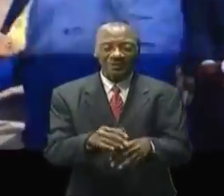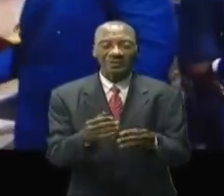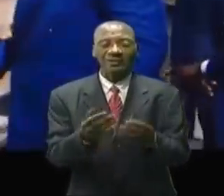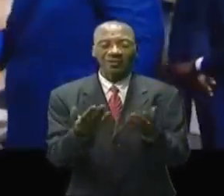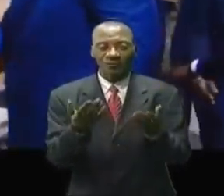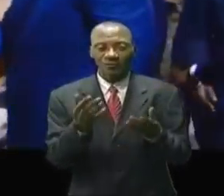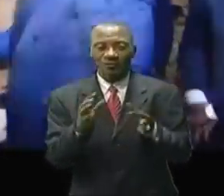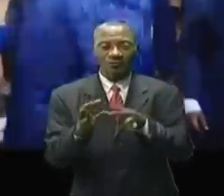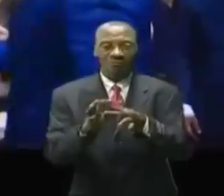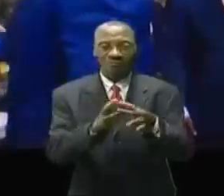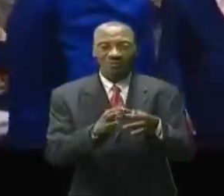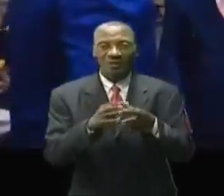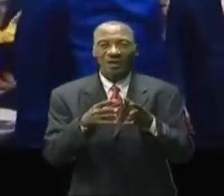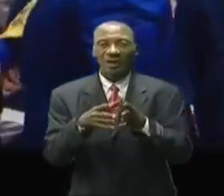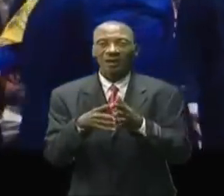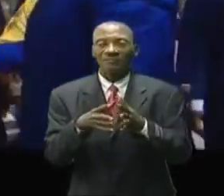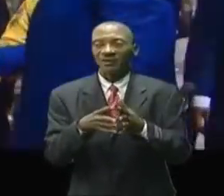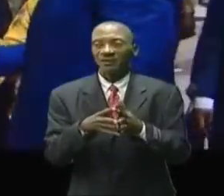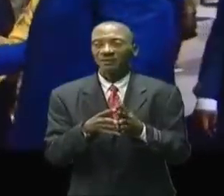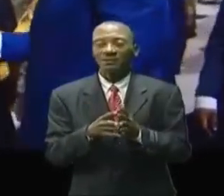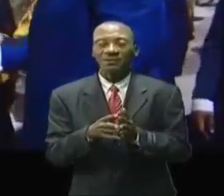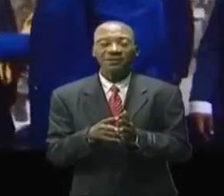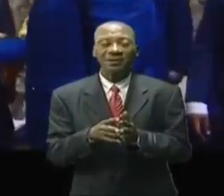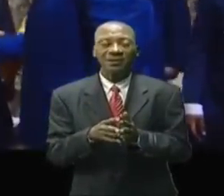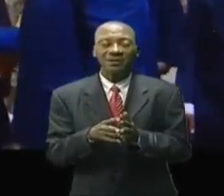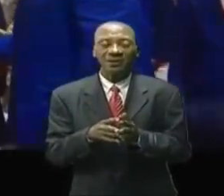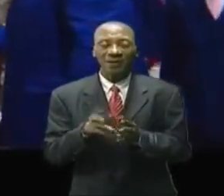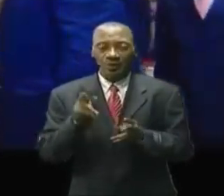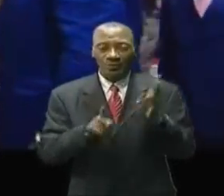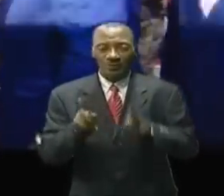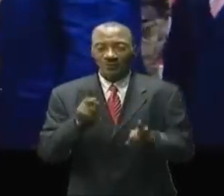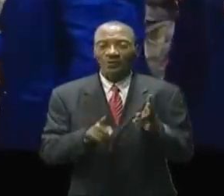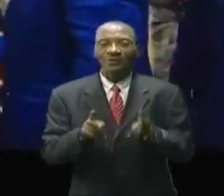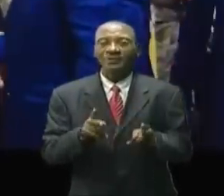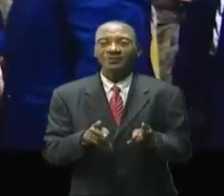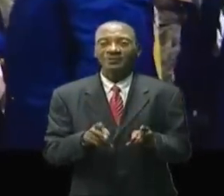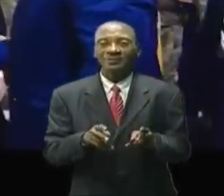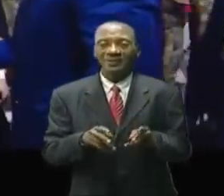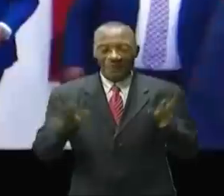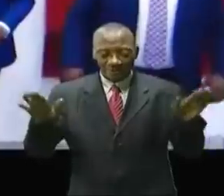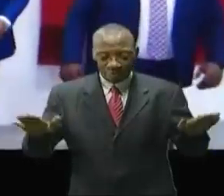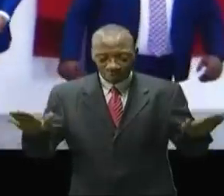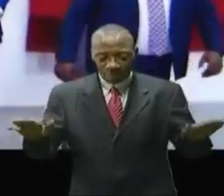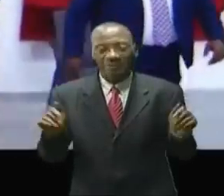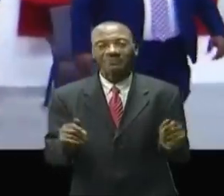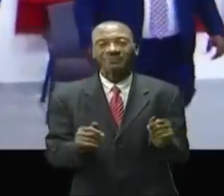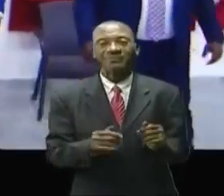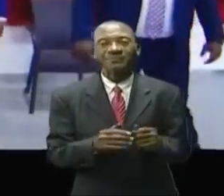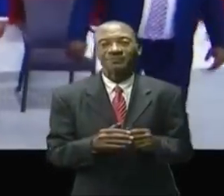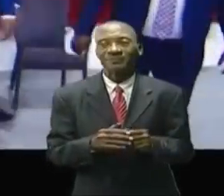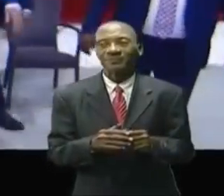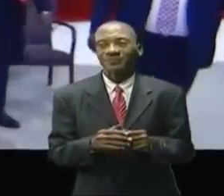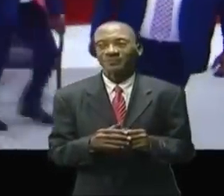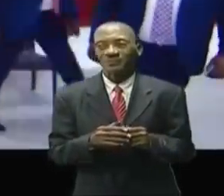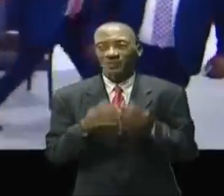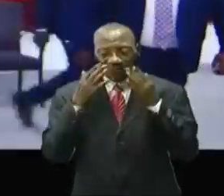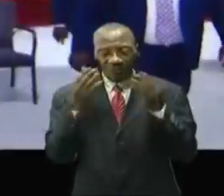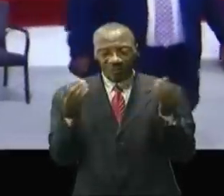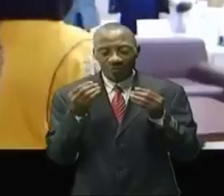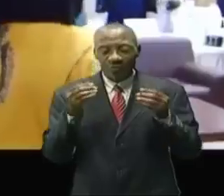communauté musulmane réunie ici à l'occasion de la fête de Tabaski, dit fête de